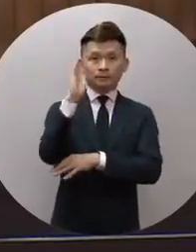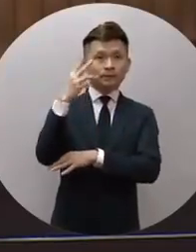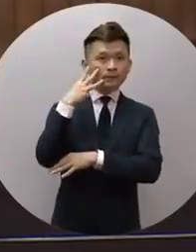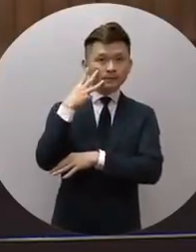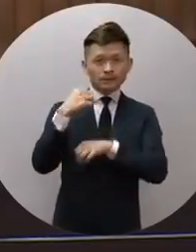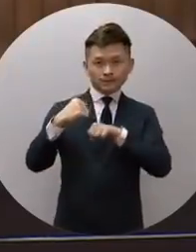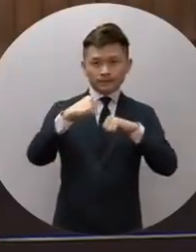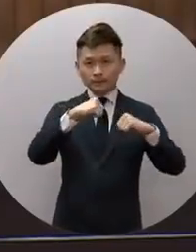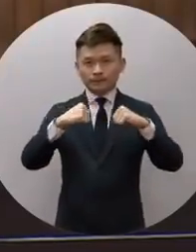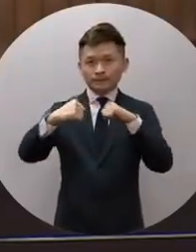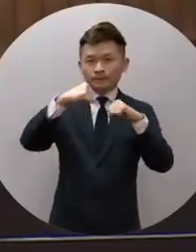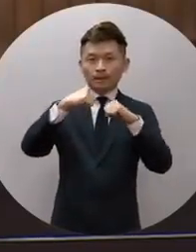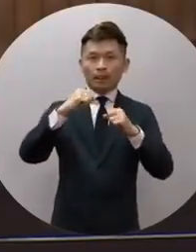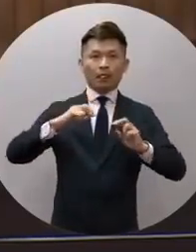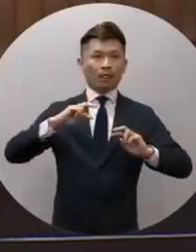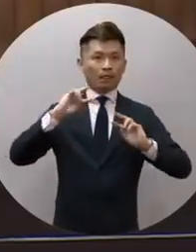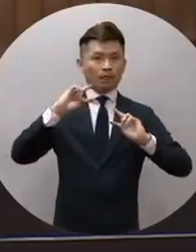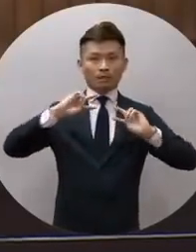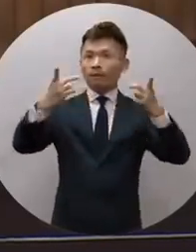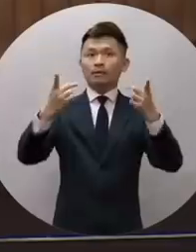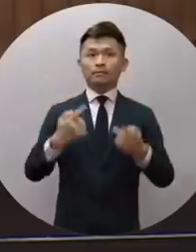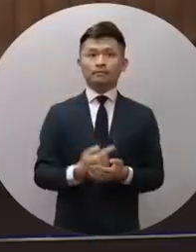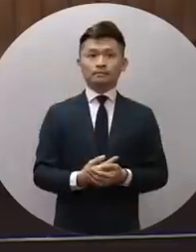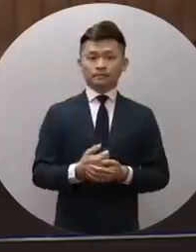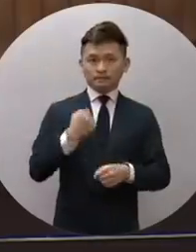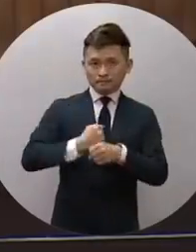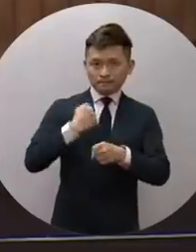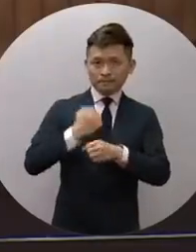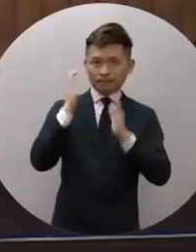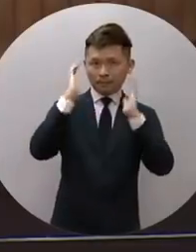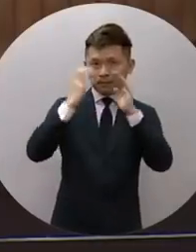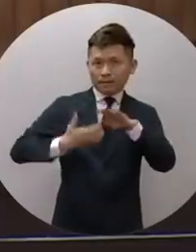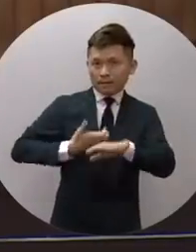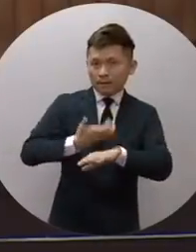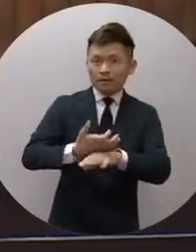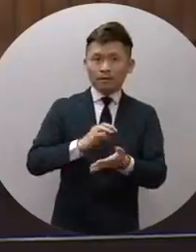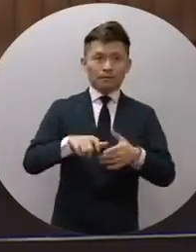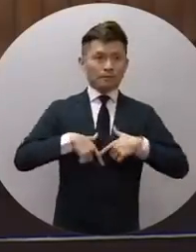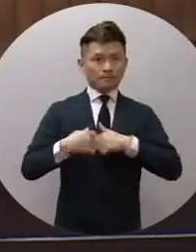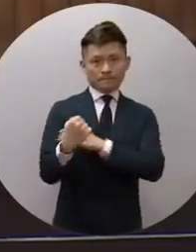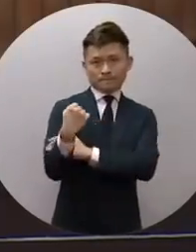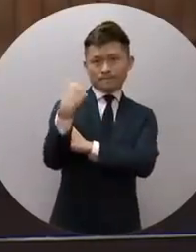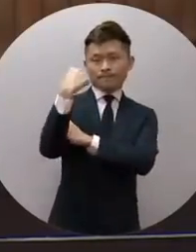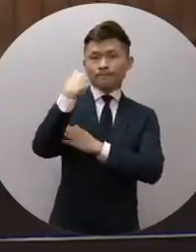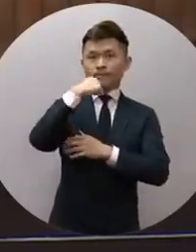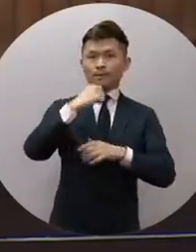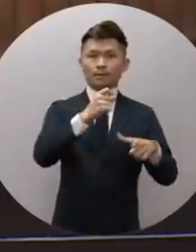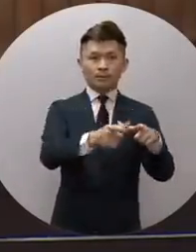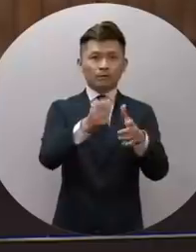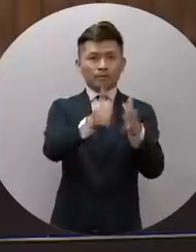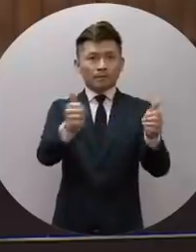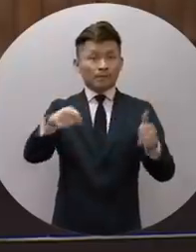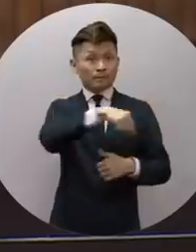领域，全都变了样。苦干实干用心打拼的台湾企业